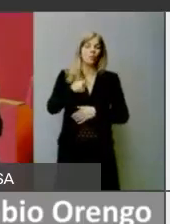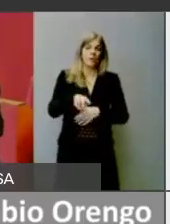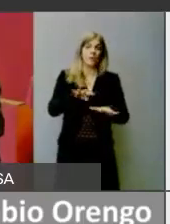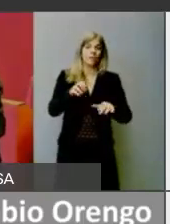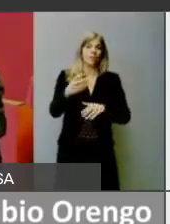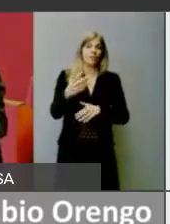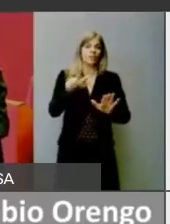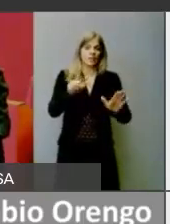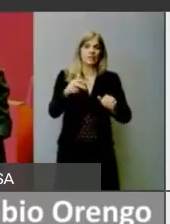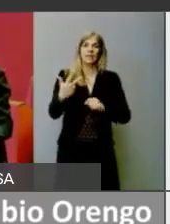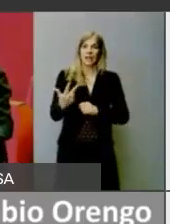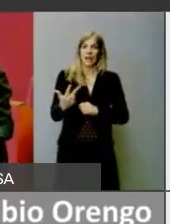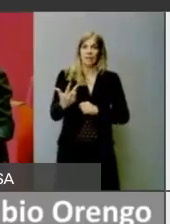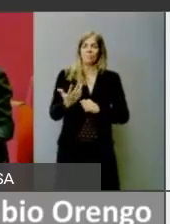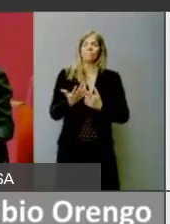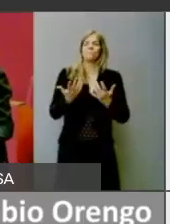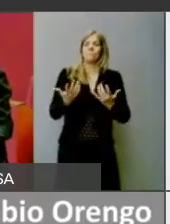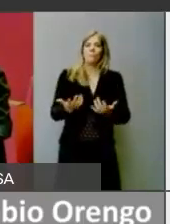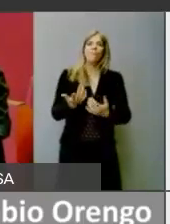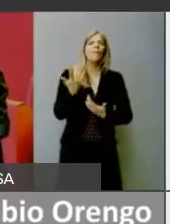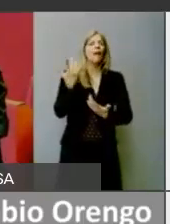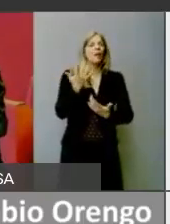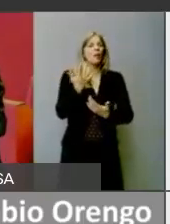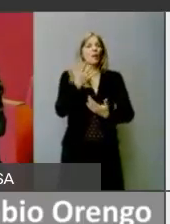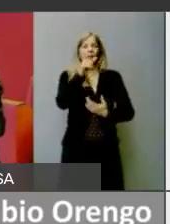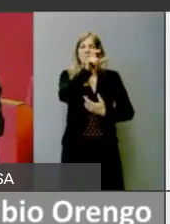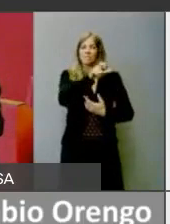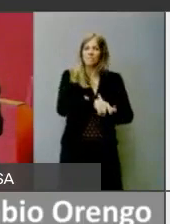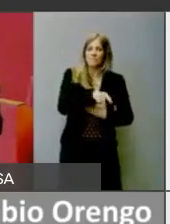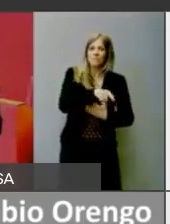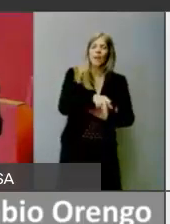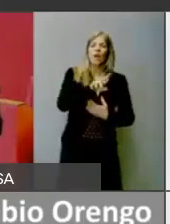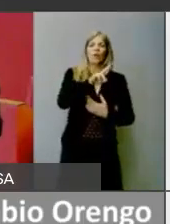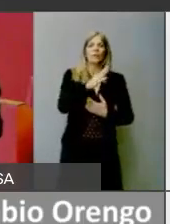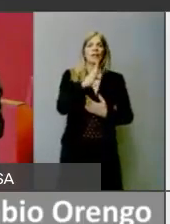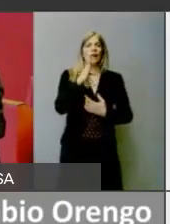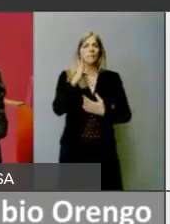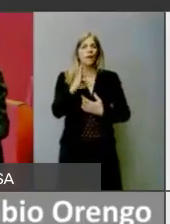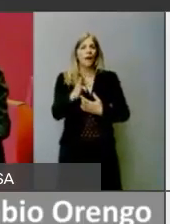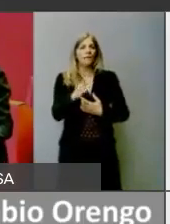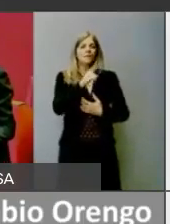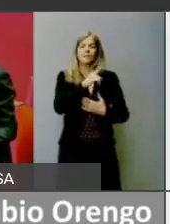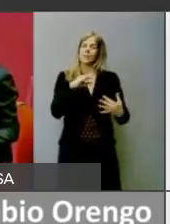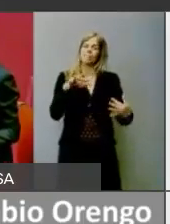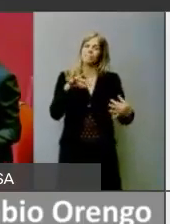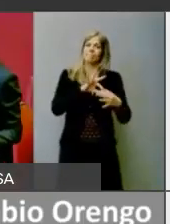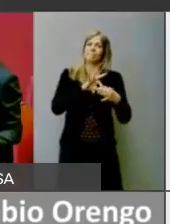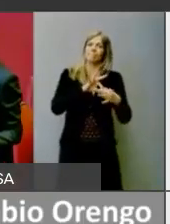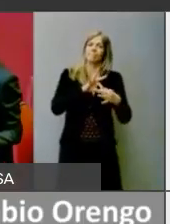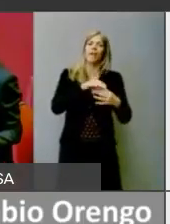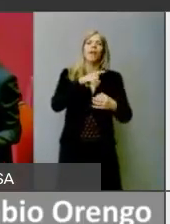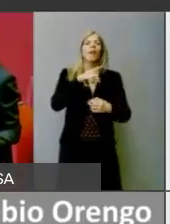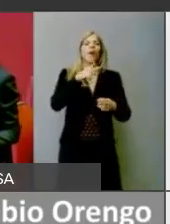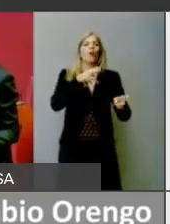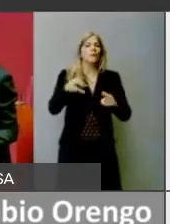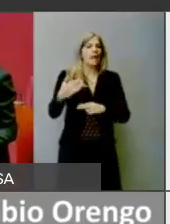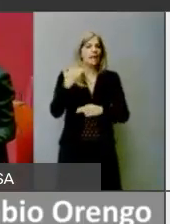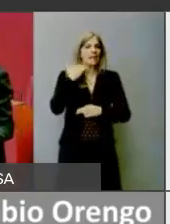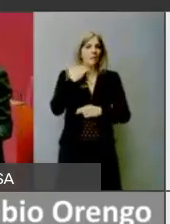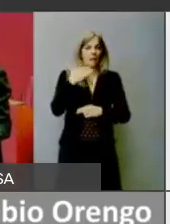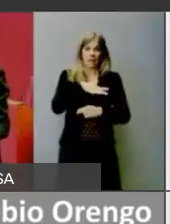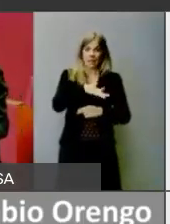1963. La figura di Rosanna Benzi è legata al nosocomio, all'ospedale di San Martino, e con questa